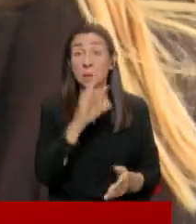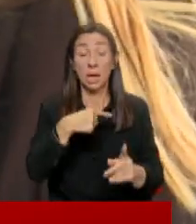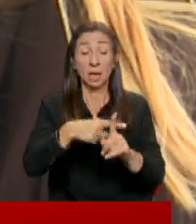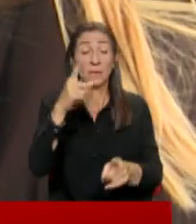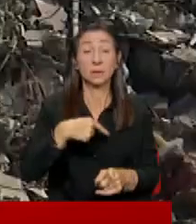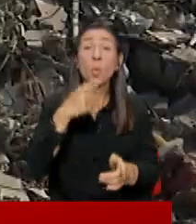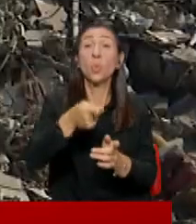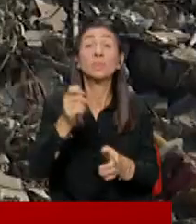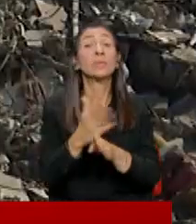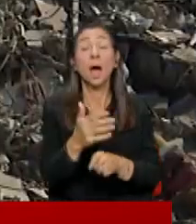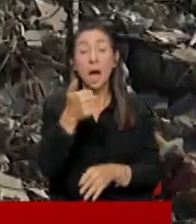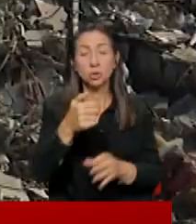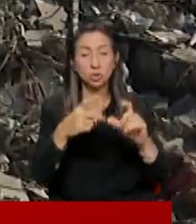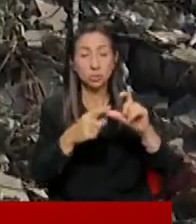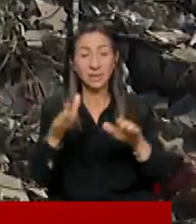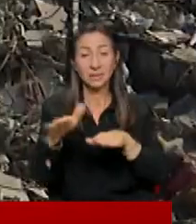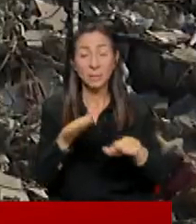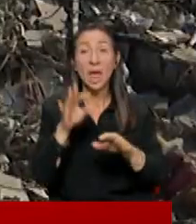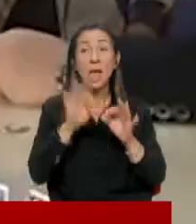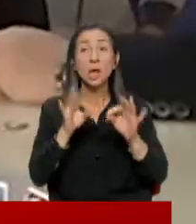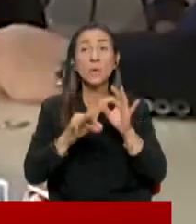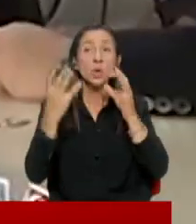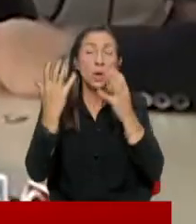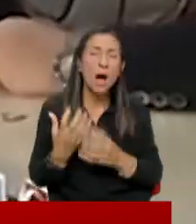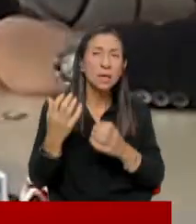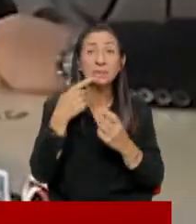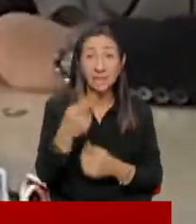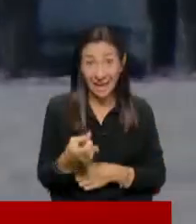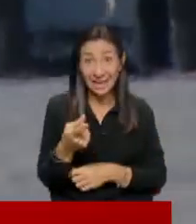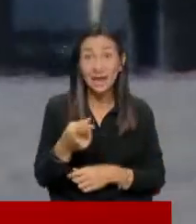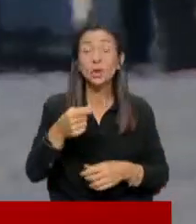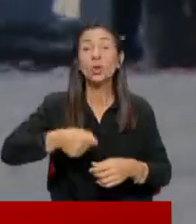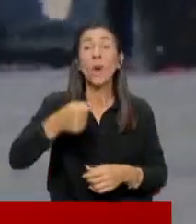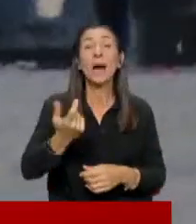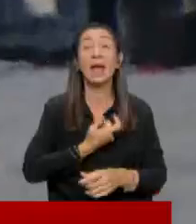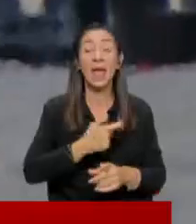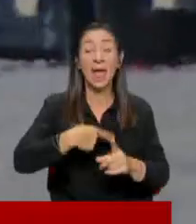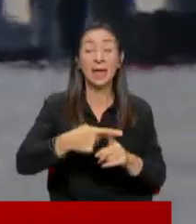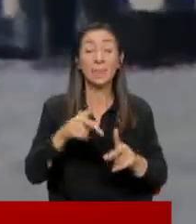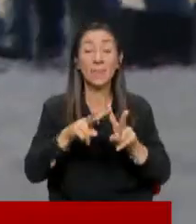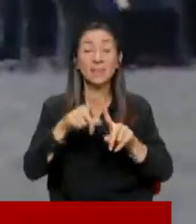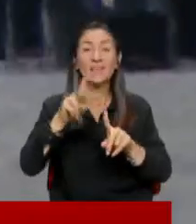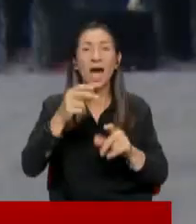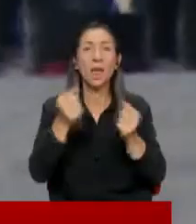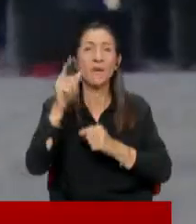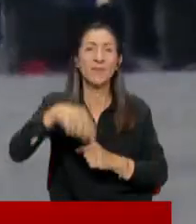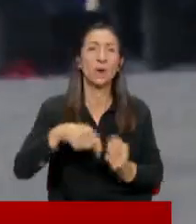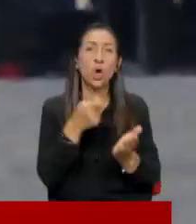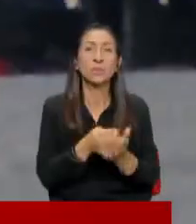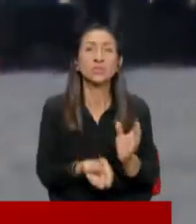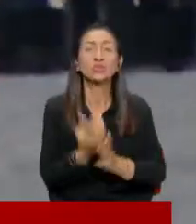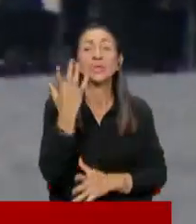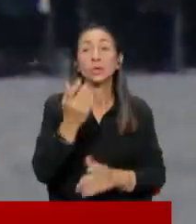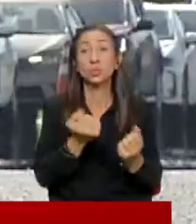vergi biz niye ödüyoruz? 6 Şubat depremlerinin ekonomik yükü gerekçe gösterilerek torba kanununa ek motorlu taşıtlar vergisi ödemesi